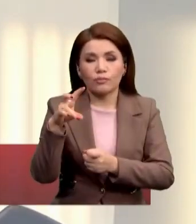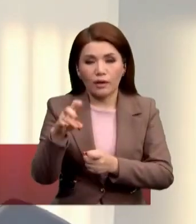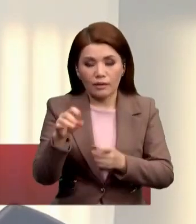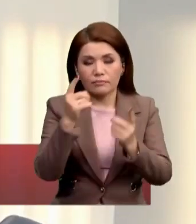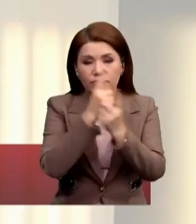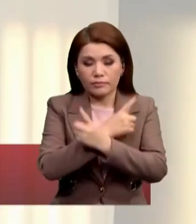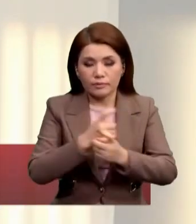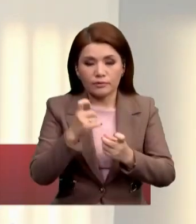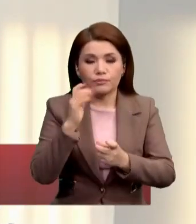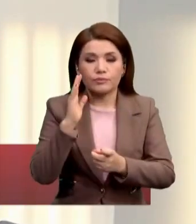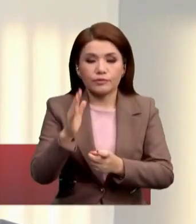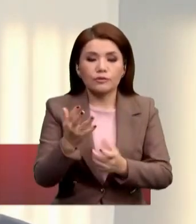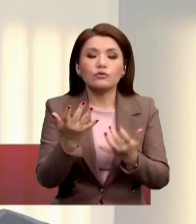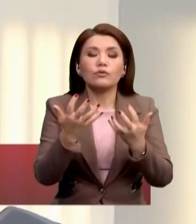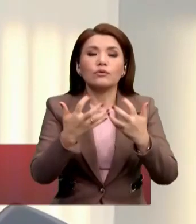адам жаңағы